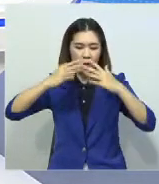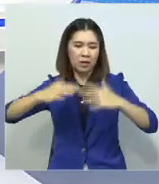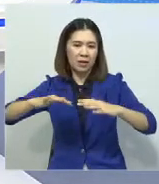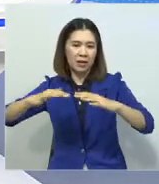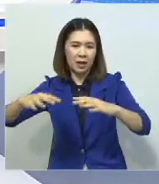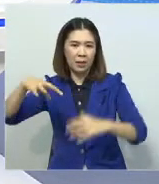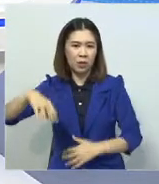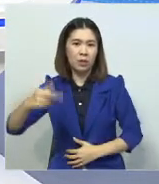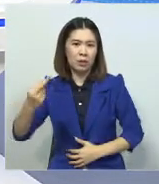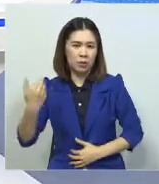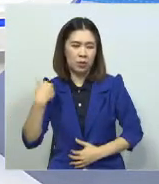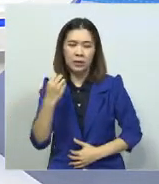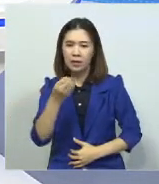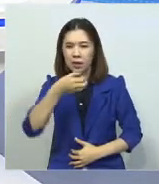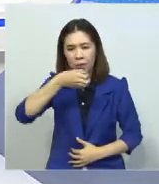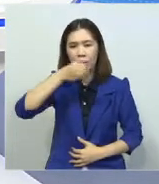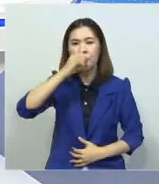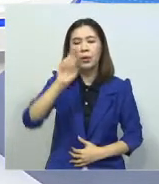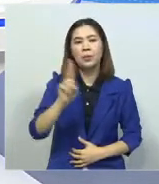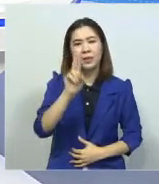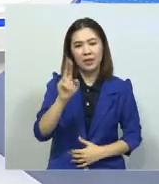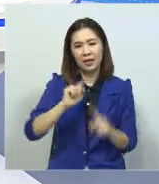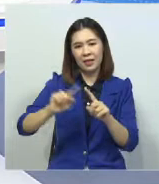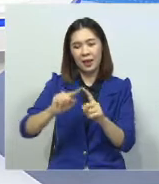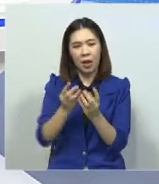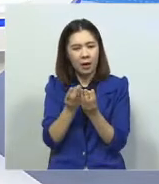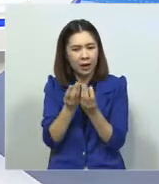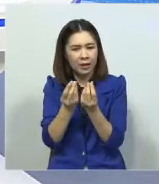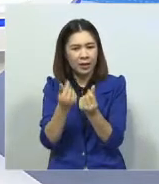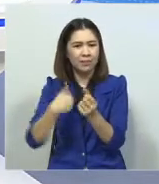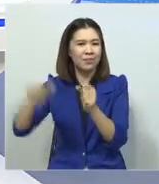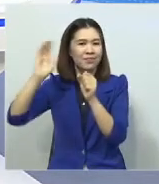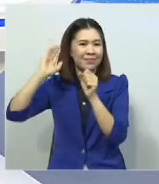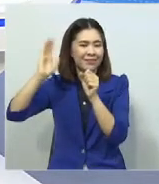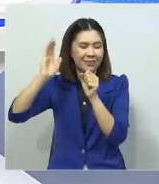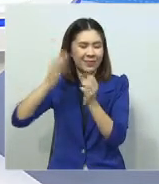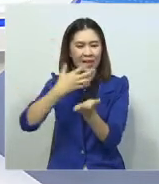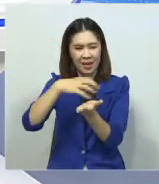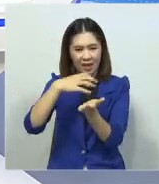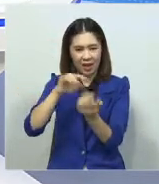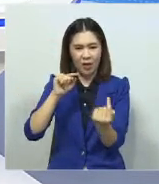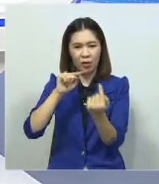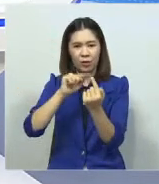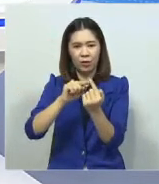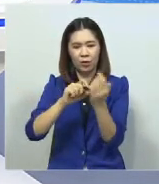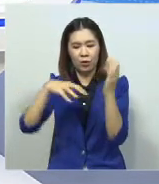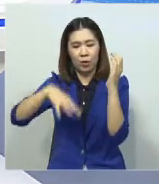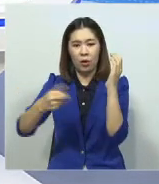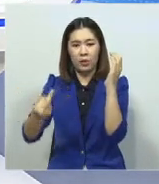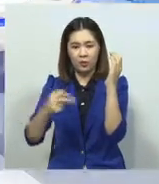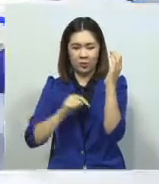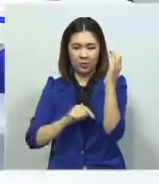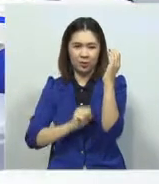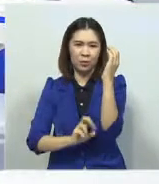าะสมุยนะครับเพื่อใช้อุปโภคบริโภคเราไปติดตามรายละเอียดนะครับจากคุณนรากรสุทธิเนียมรายงานสดจากเกาะสมุย